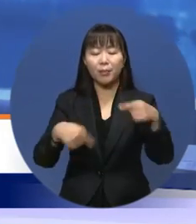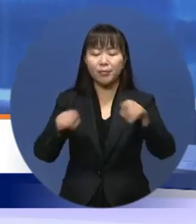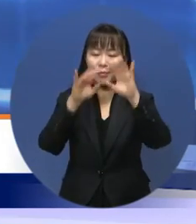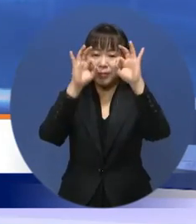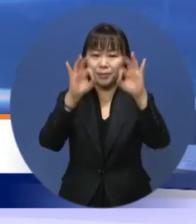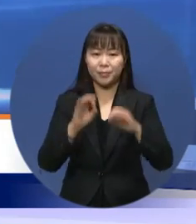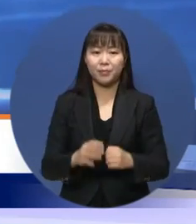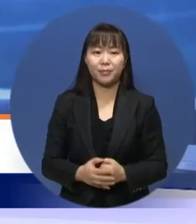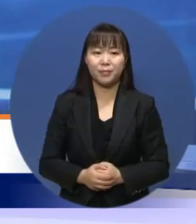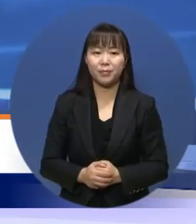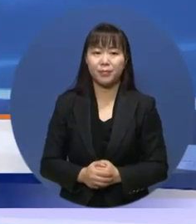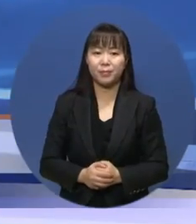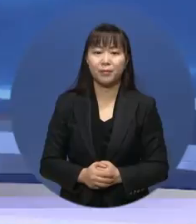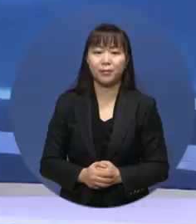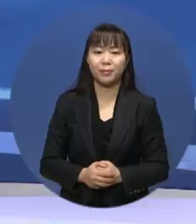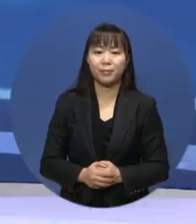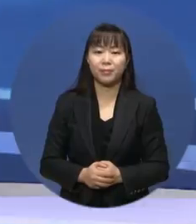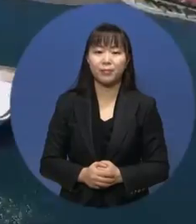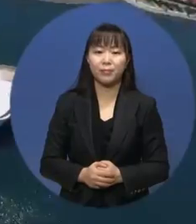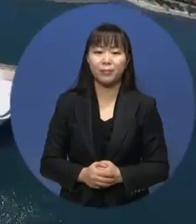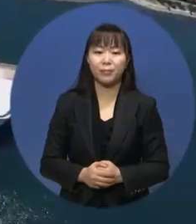기자가 만나봤습니다.